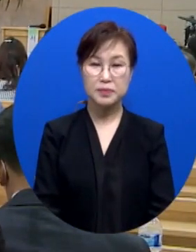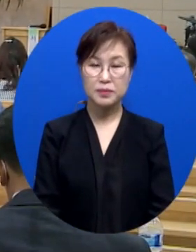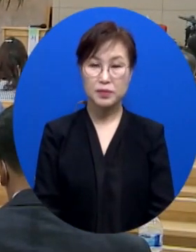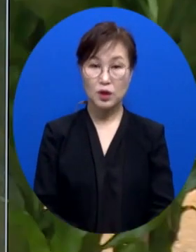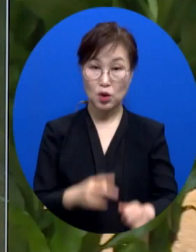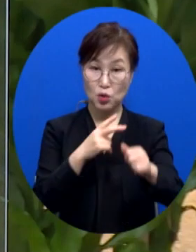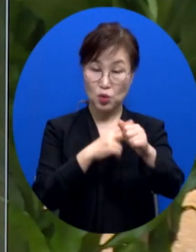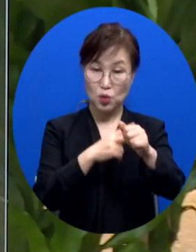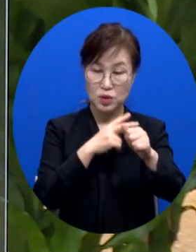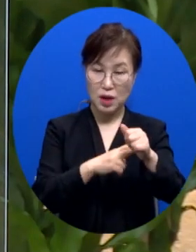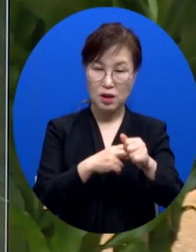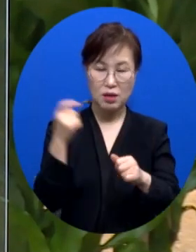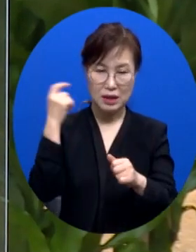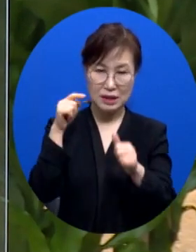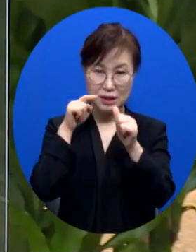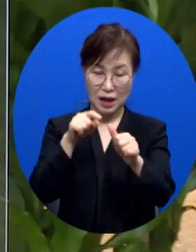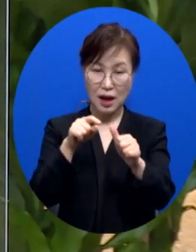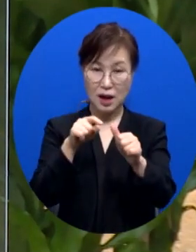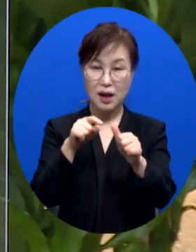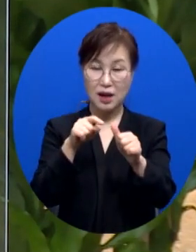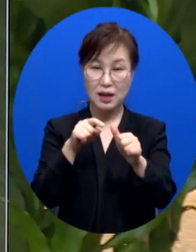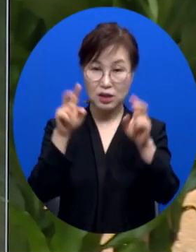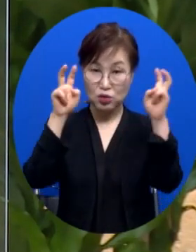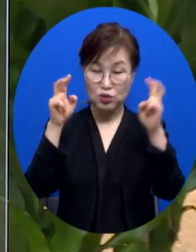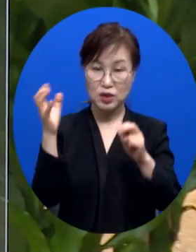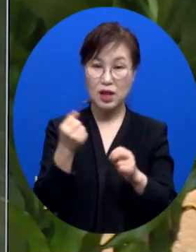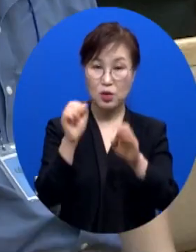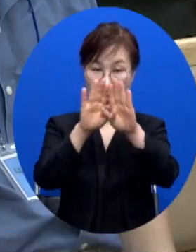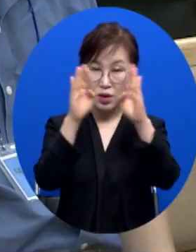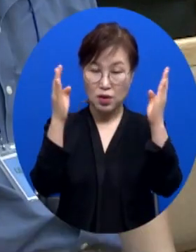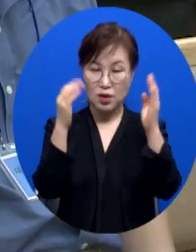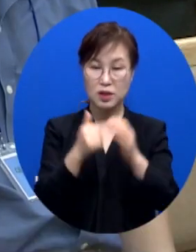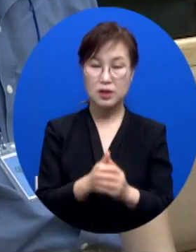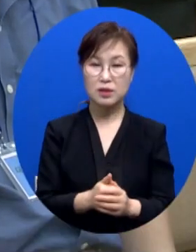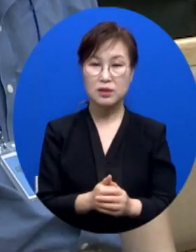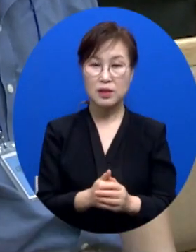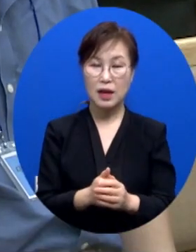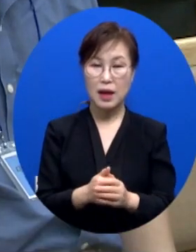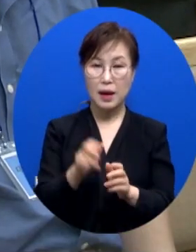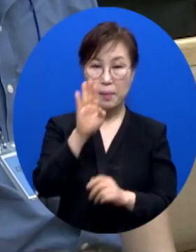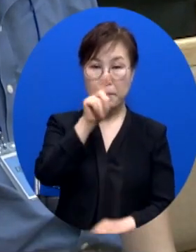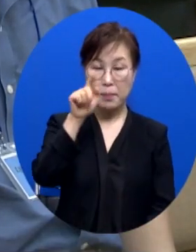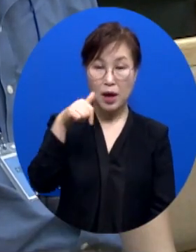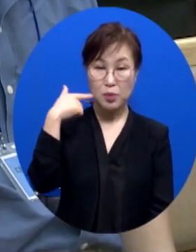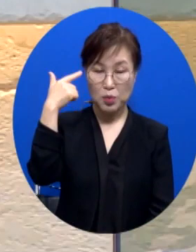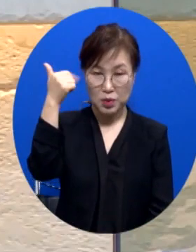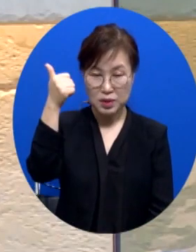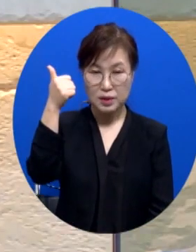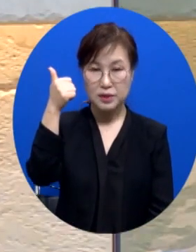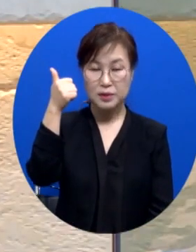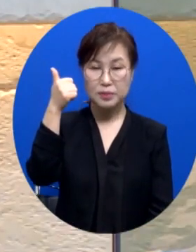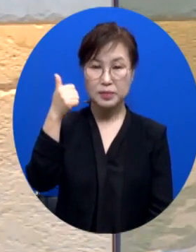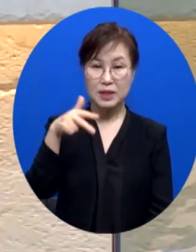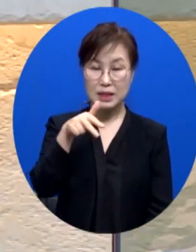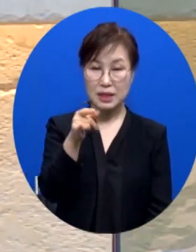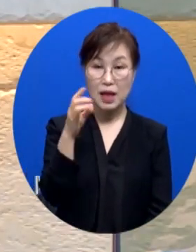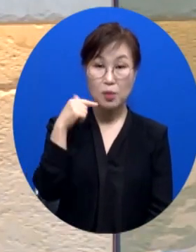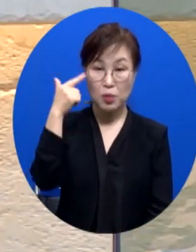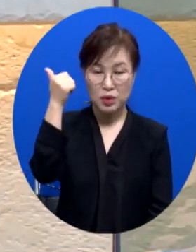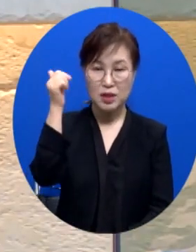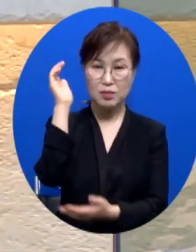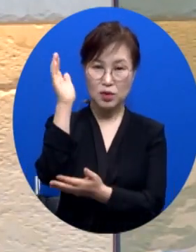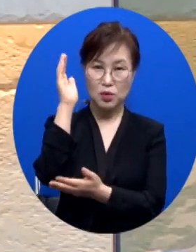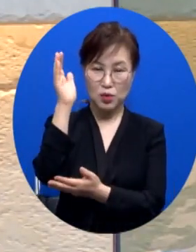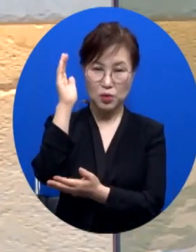교사여 들으라라는 주제로 열린 전국교사대회에는 고신총회장 박영호 목사와 총회교육원 제인호 목사가